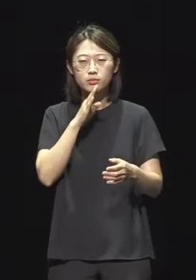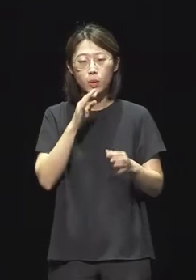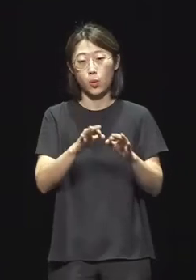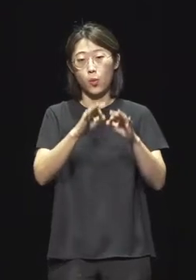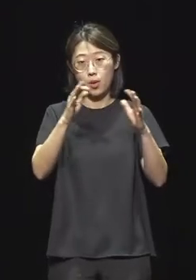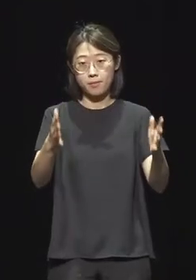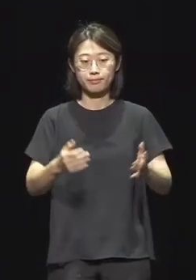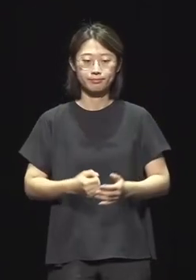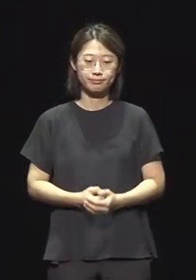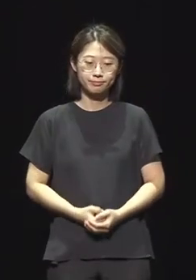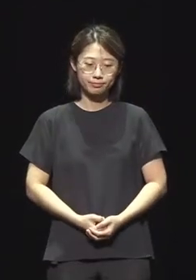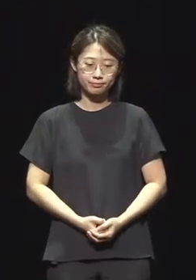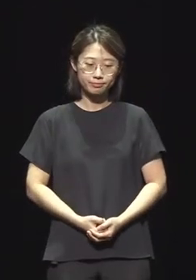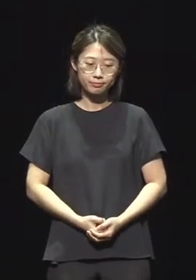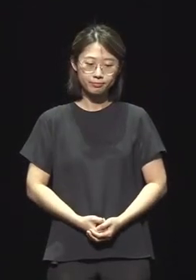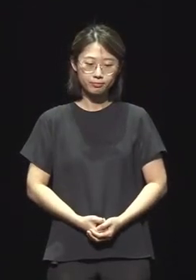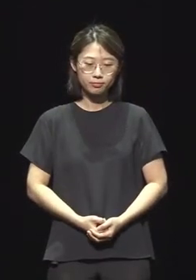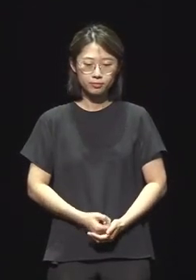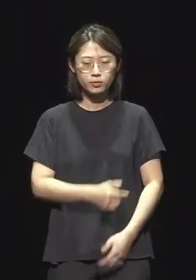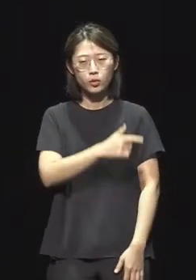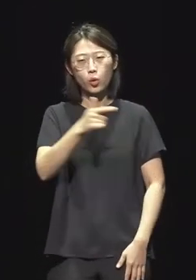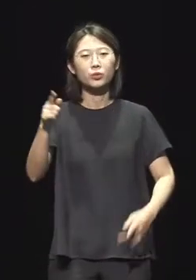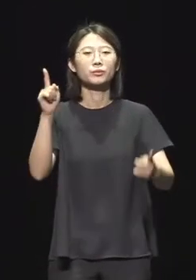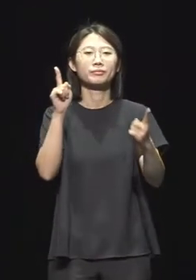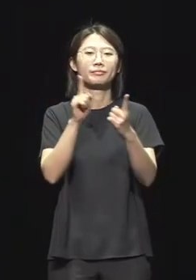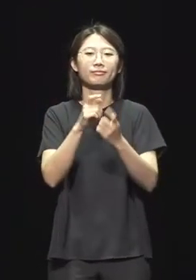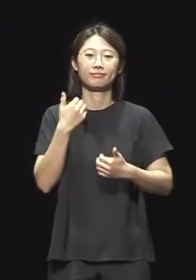그리고 정말 너무 반갑습니다.